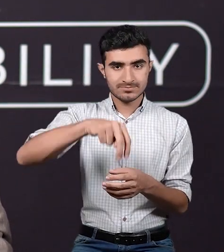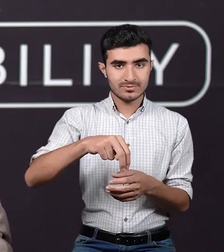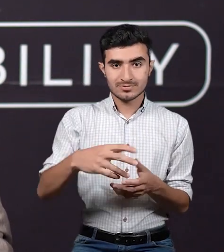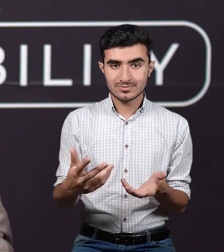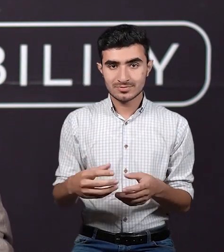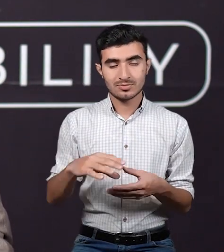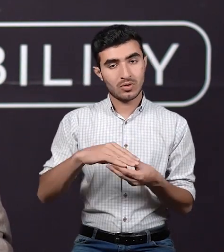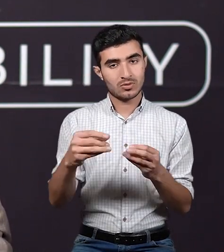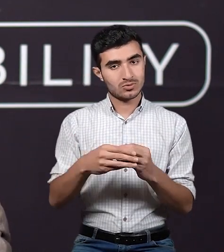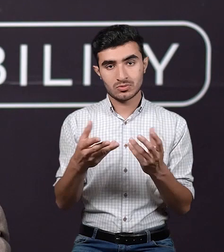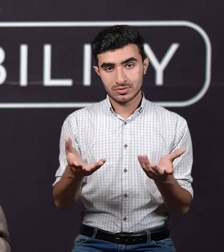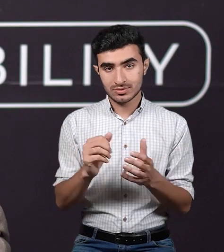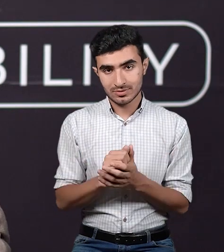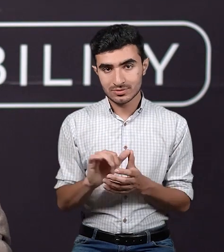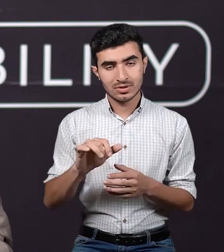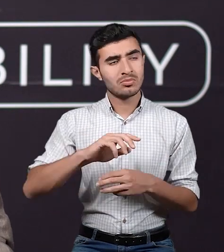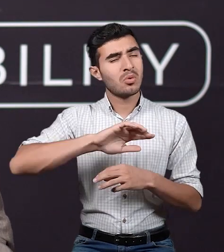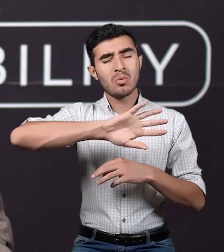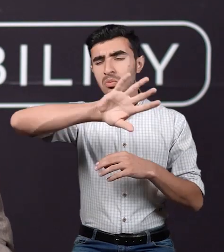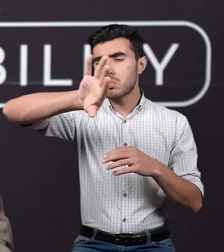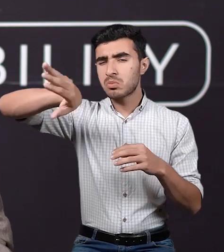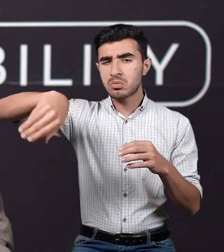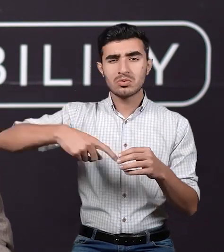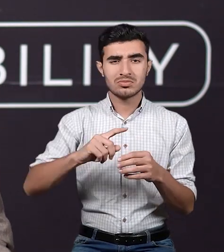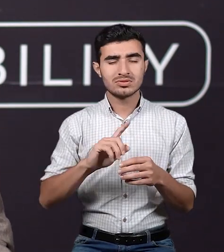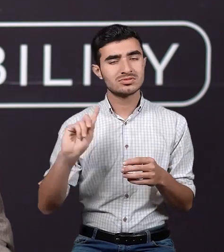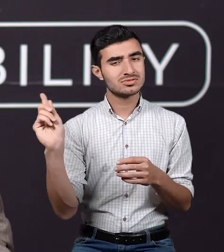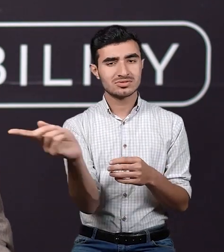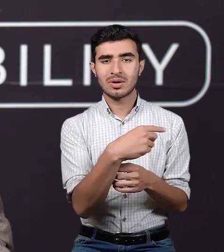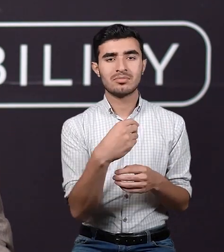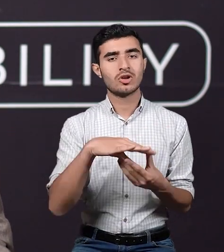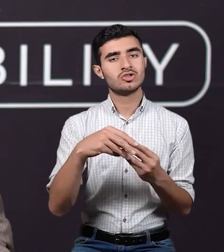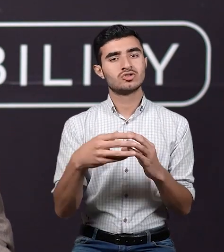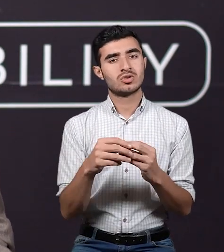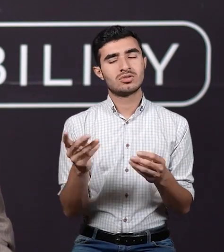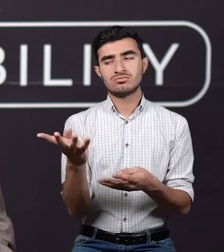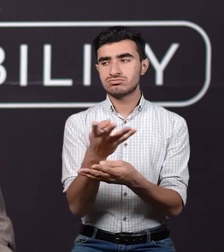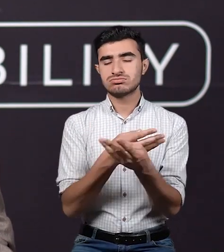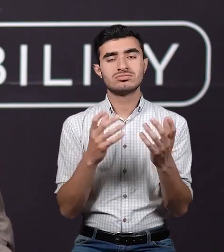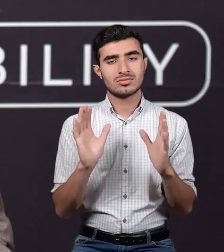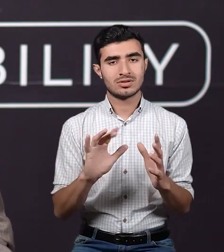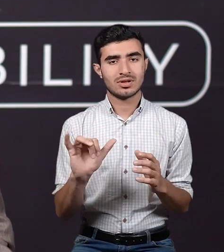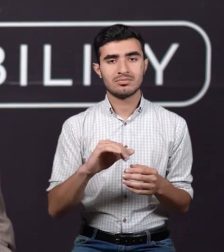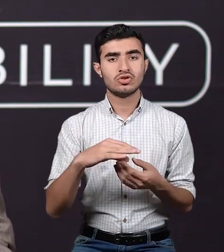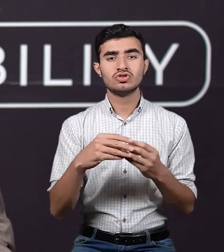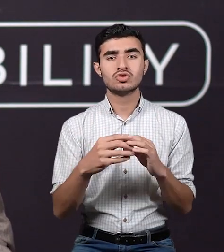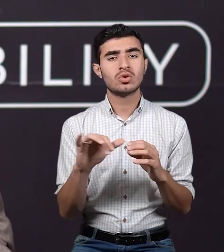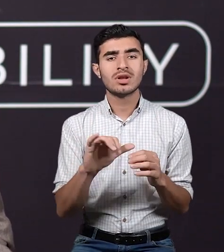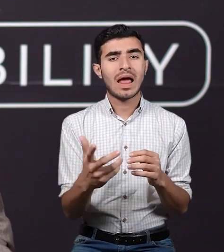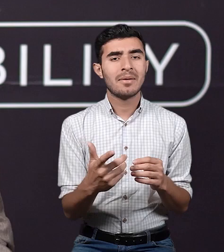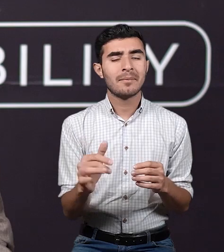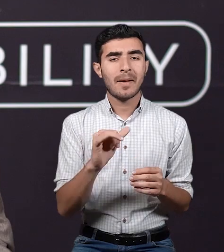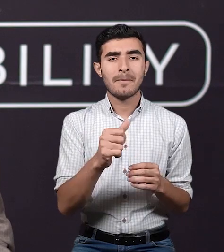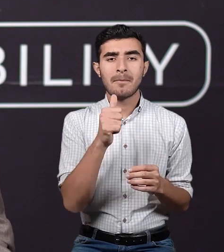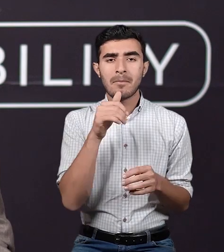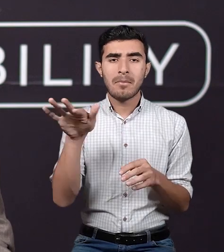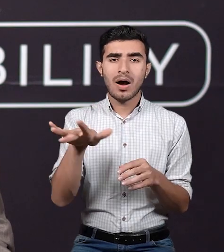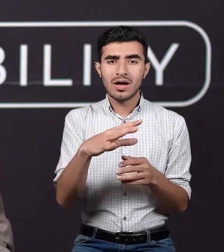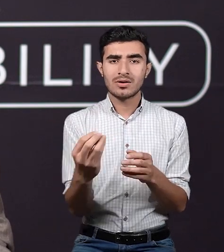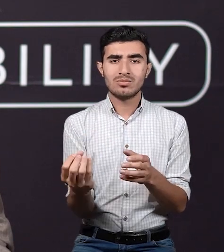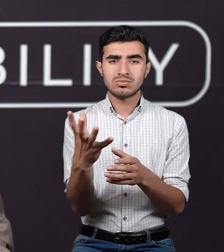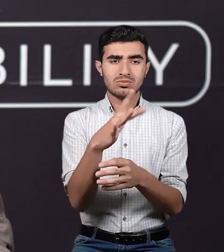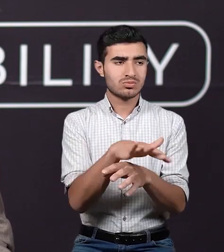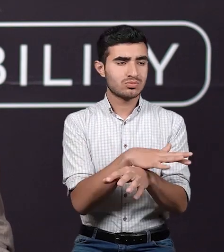ہوئی ہیں۔ کہانیوں کے بغیر زندگی ممکن نہیں۔ کہانیاں تو ایسے ہی ہیں جیسے چشمے کا پانی رواں ہوتا